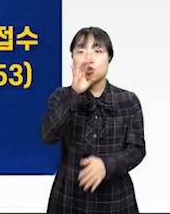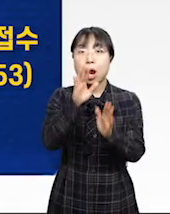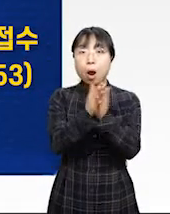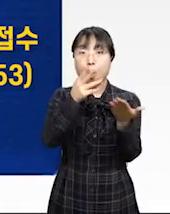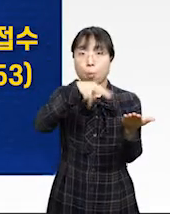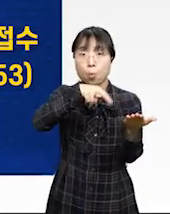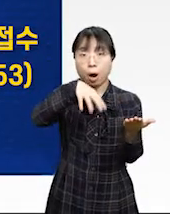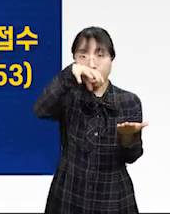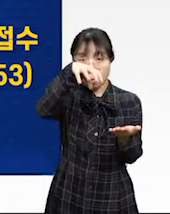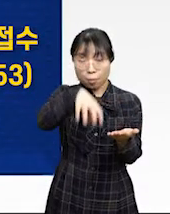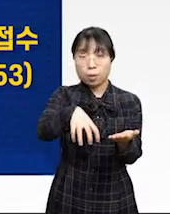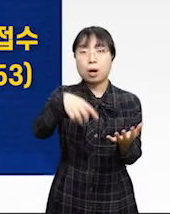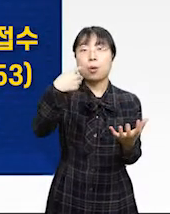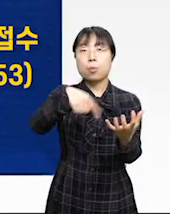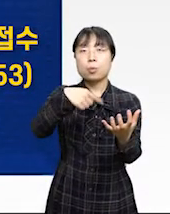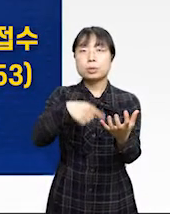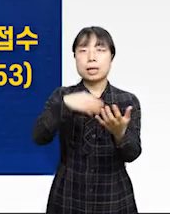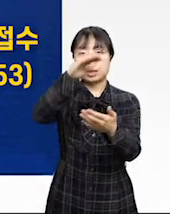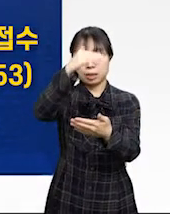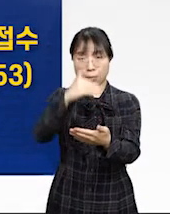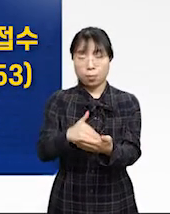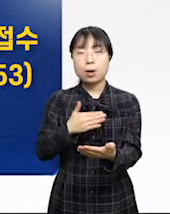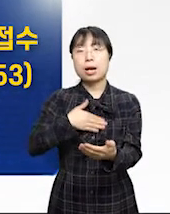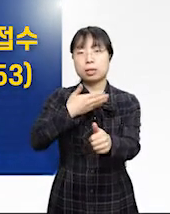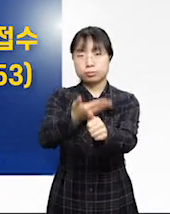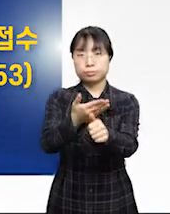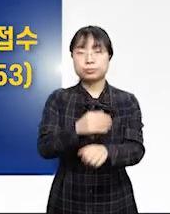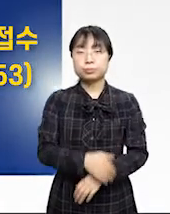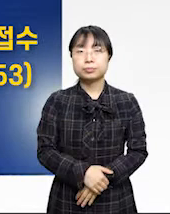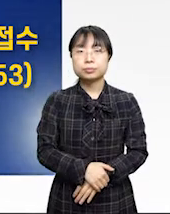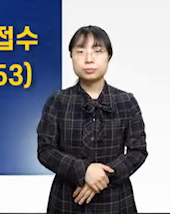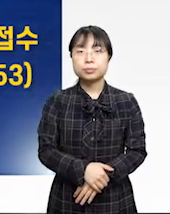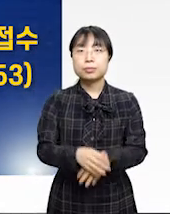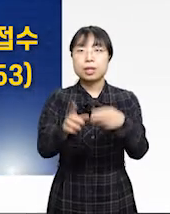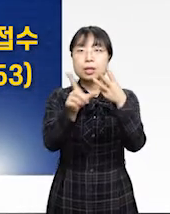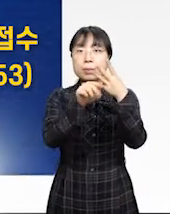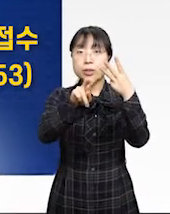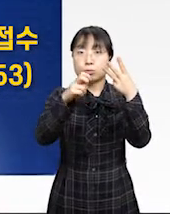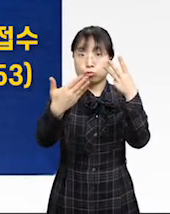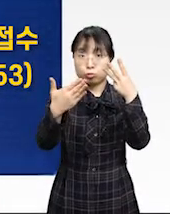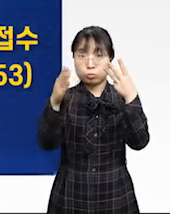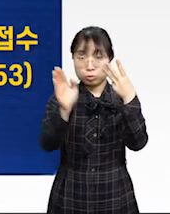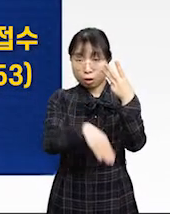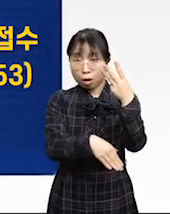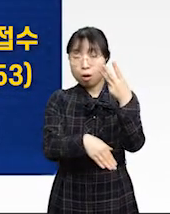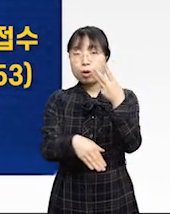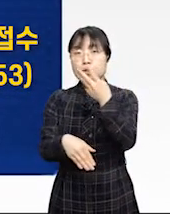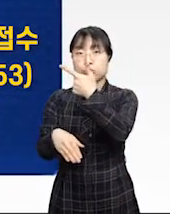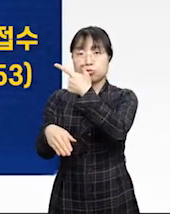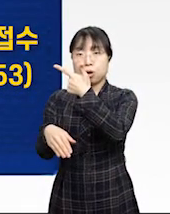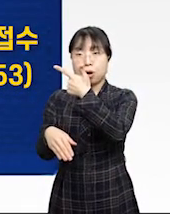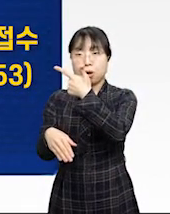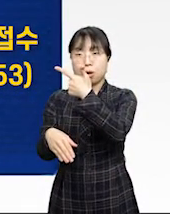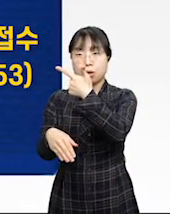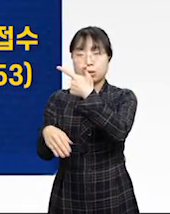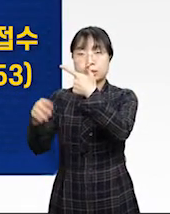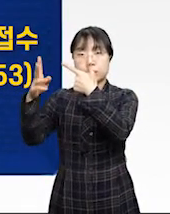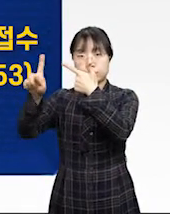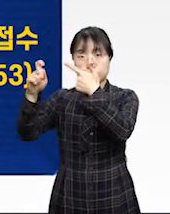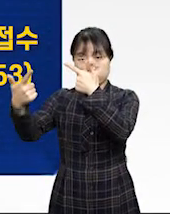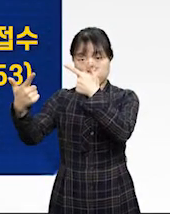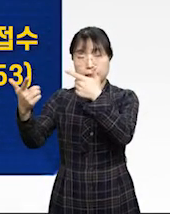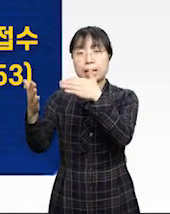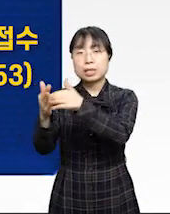중앙도서관 상반기 정기 강좌에 대한 안내입니다. 강의는 3월 29일부터 6월 16일까지 운영되며